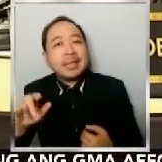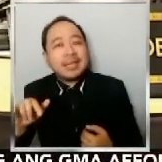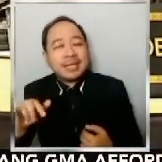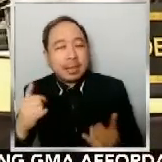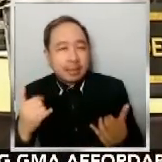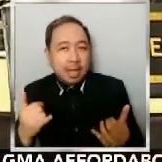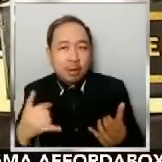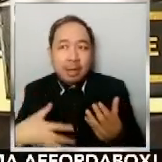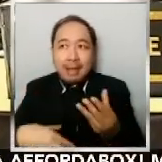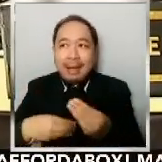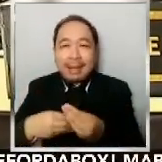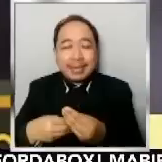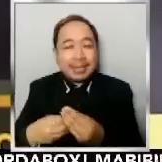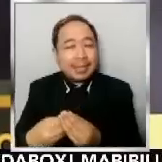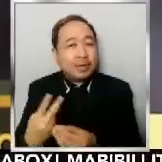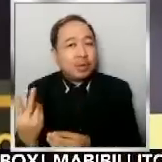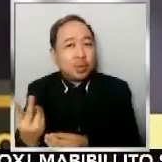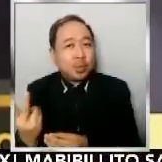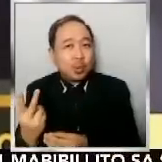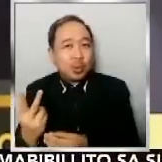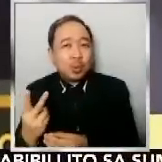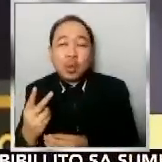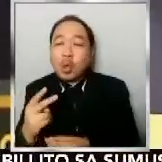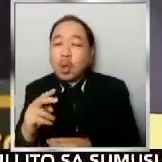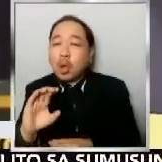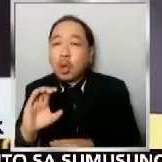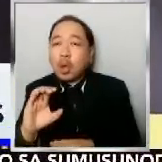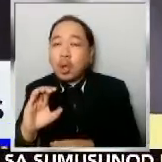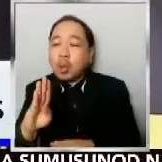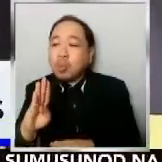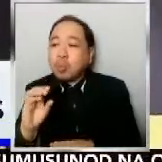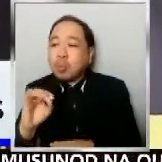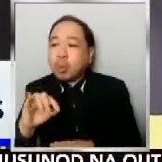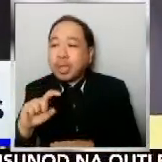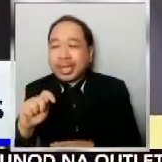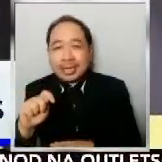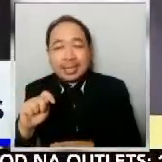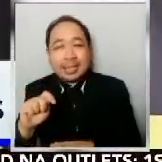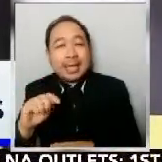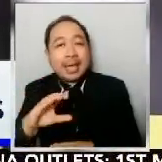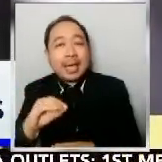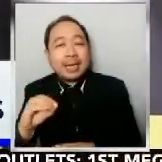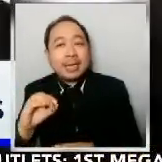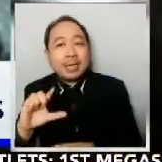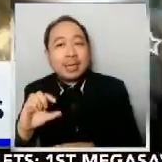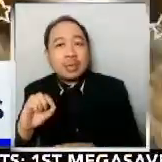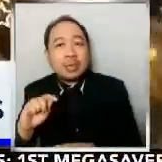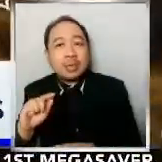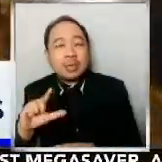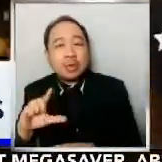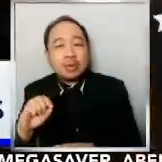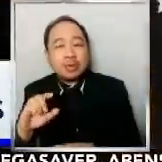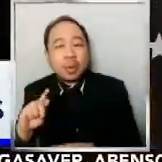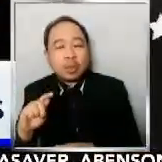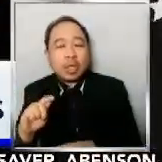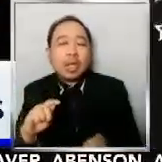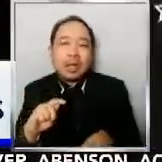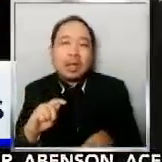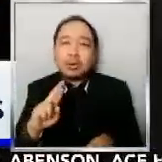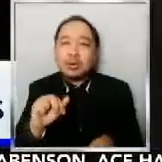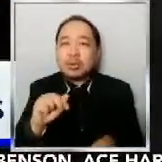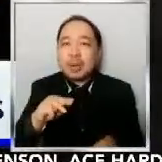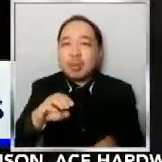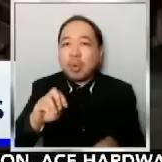ng baliktambalang Ramon Christopher at Lot Lot De Leon na unang nagpakilig noong 80s. Kasama na sila sa formal